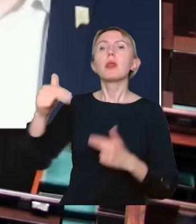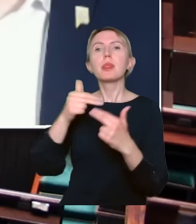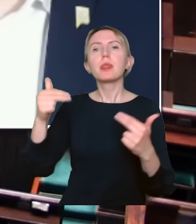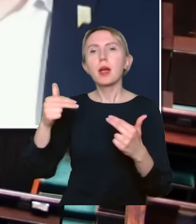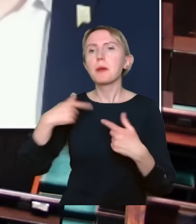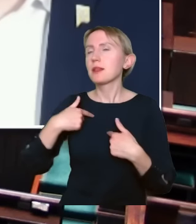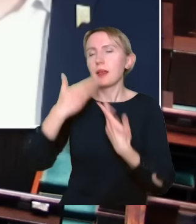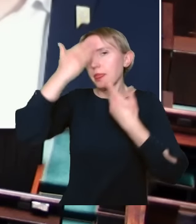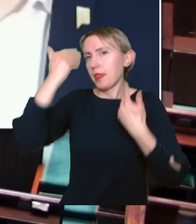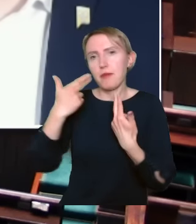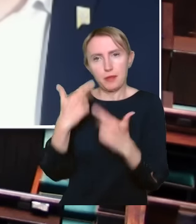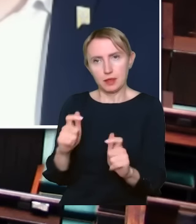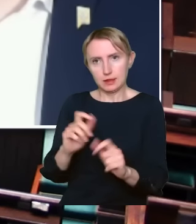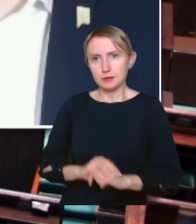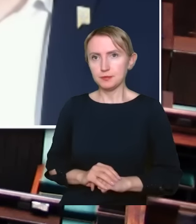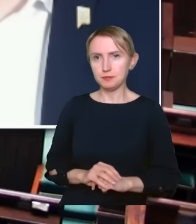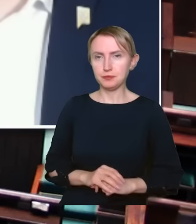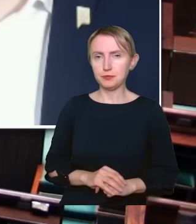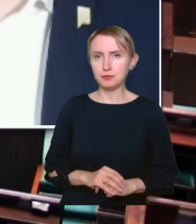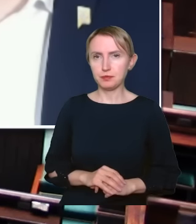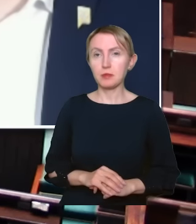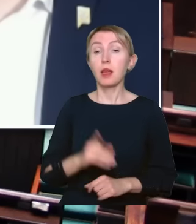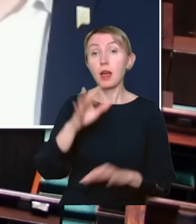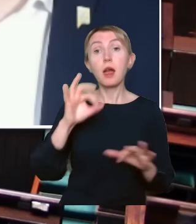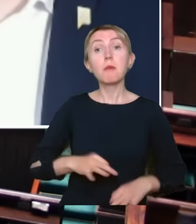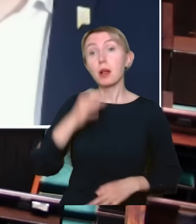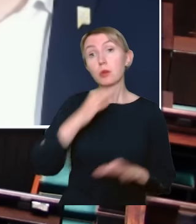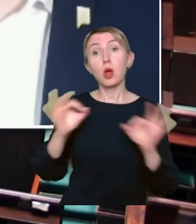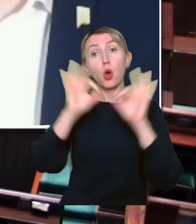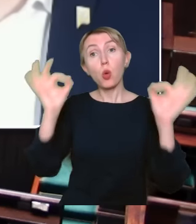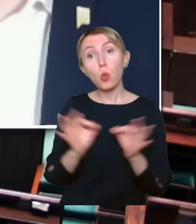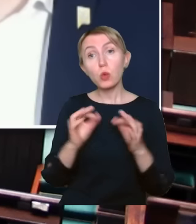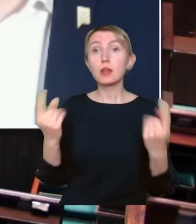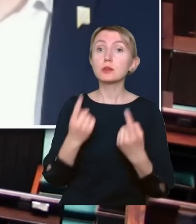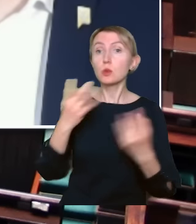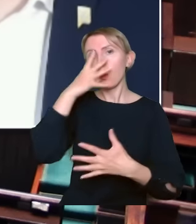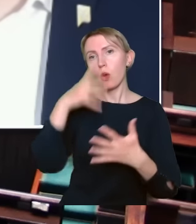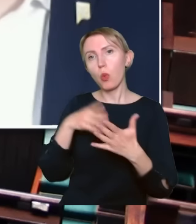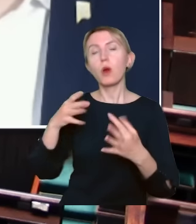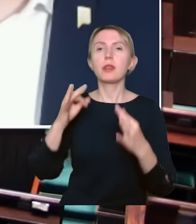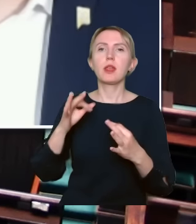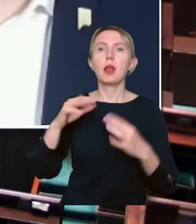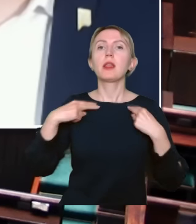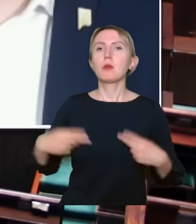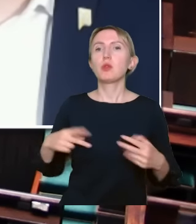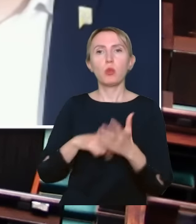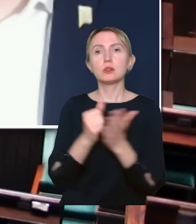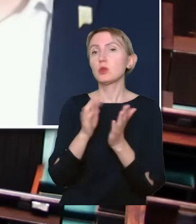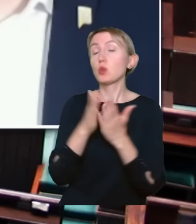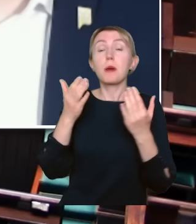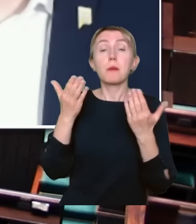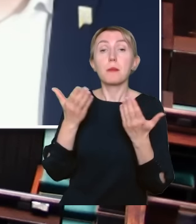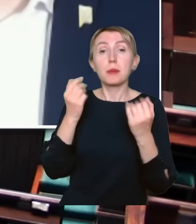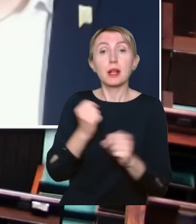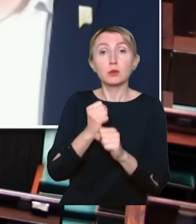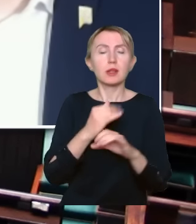wiadomo. Natomiast jeżeli pyta pani ogólnie o ocenę tego, jak obecnie pracuje Trybunał Konstytucyjny... Nie, ja o to akurat nie pytam,